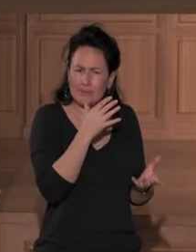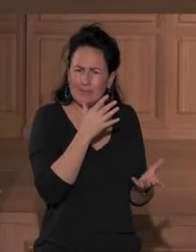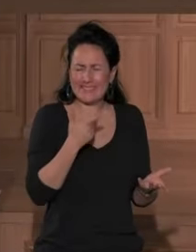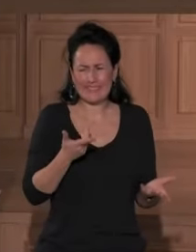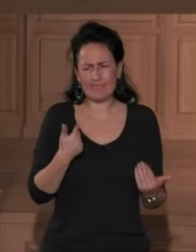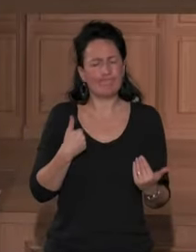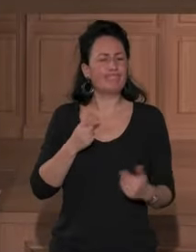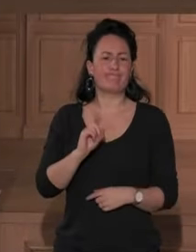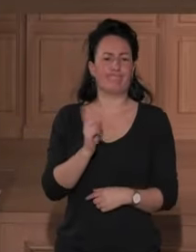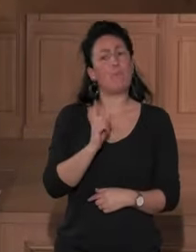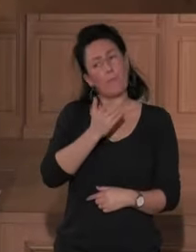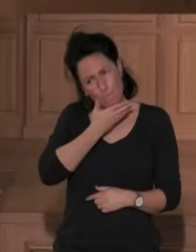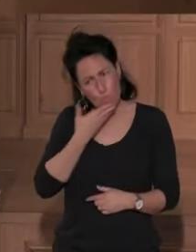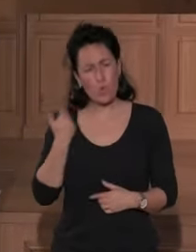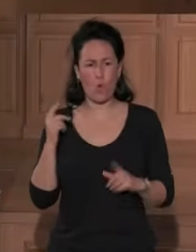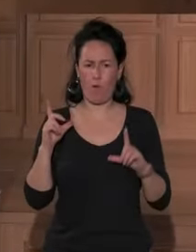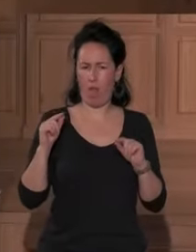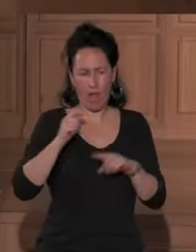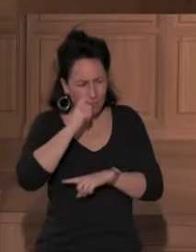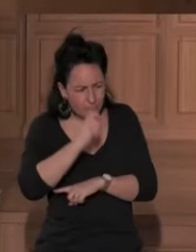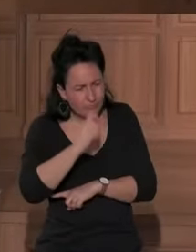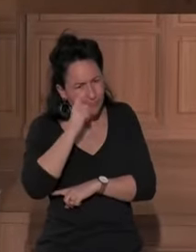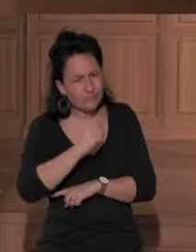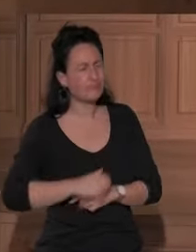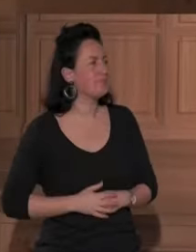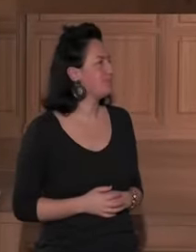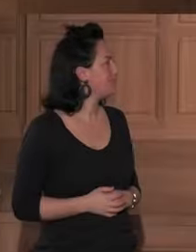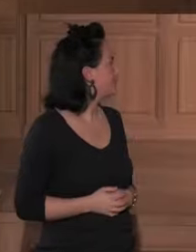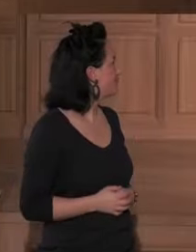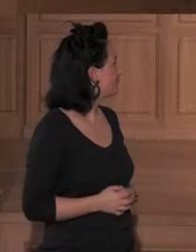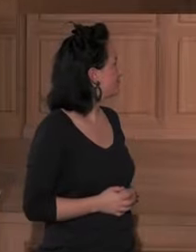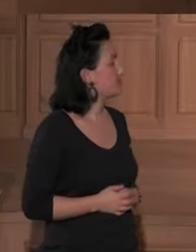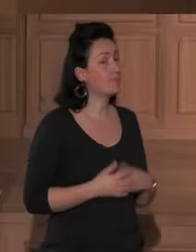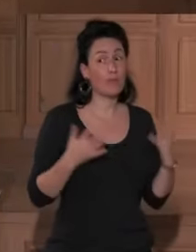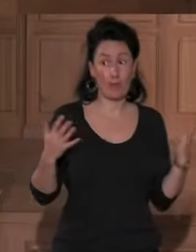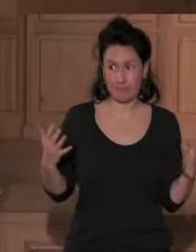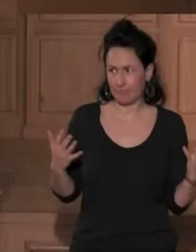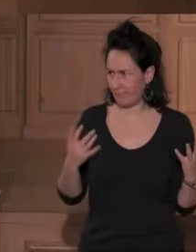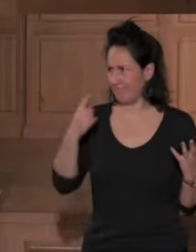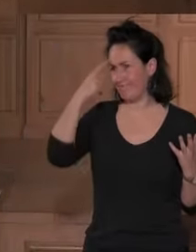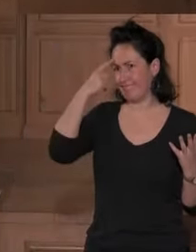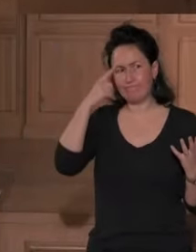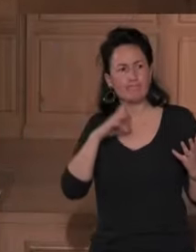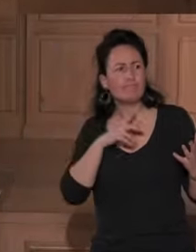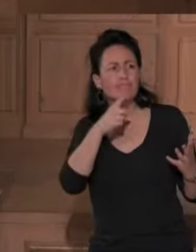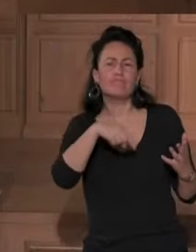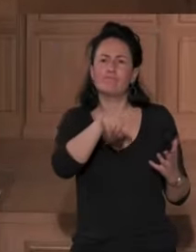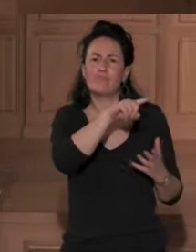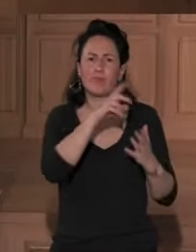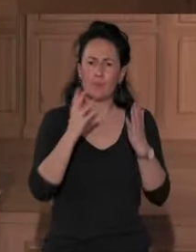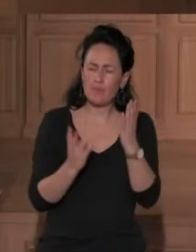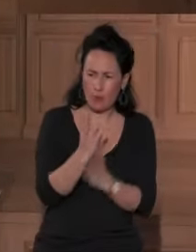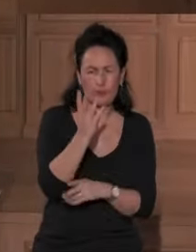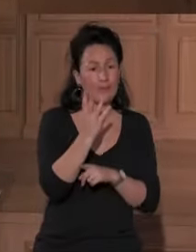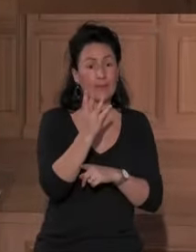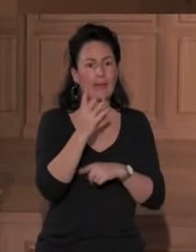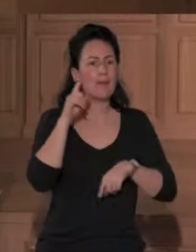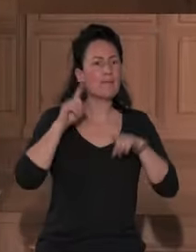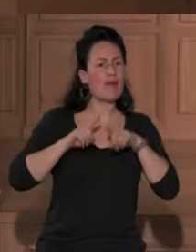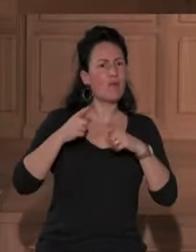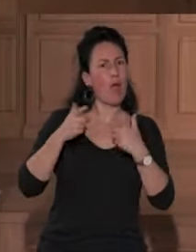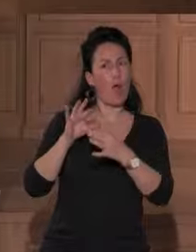non plus. En tout cas, ça fait écho. Et ceux d'entre nous qui portent des projets, il faut savoir que les rapports avec les pouvoirs publics ne sont pas